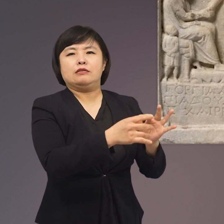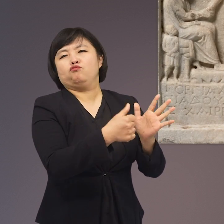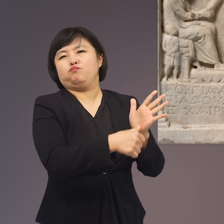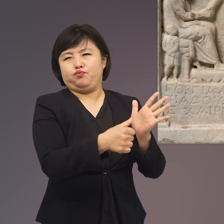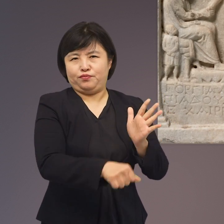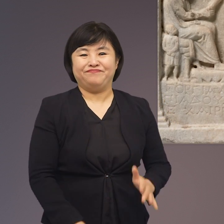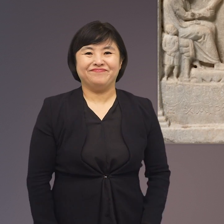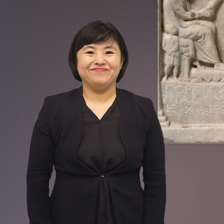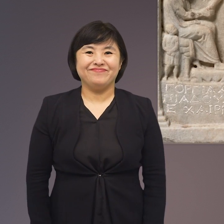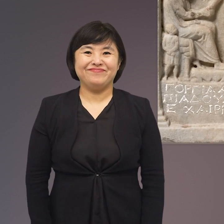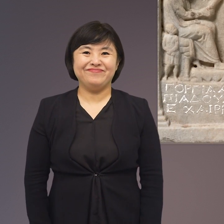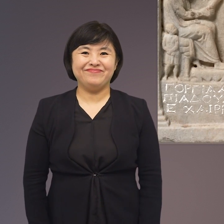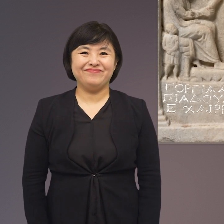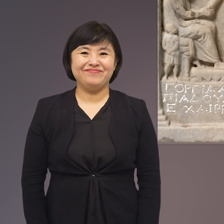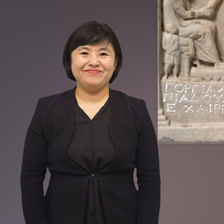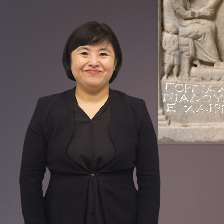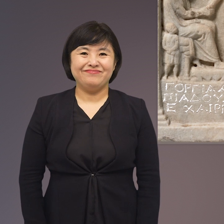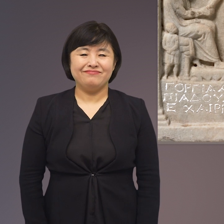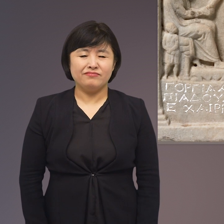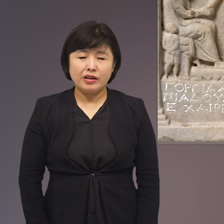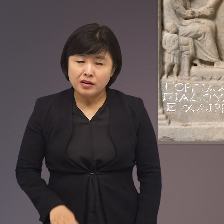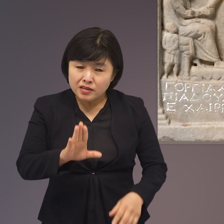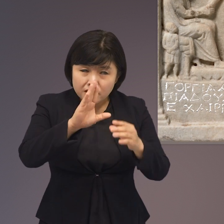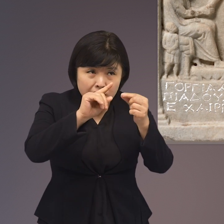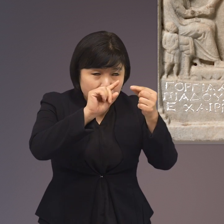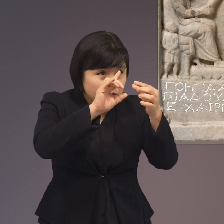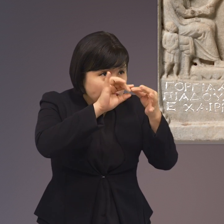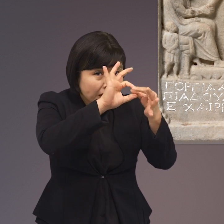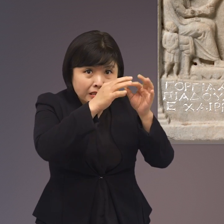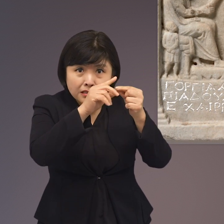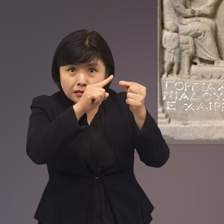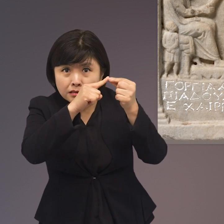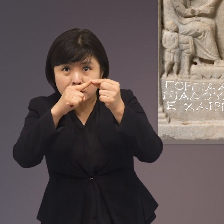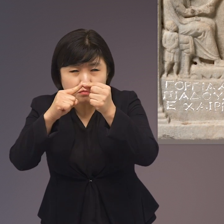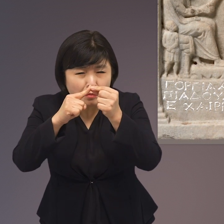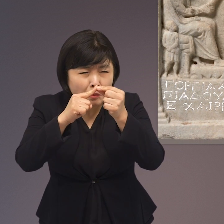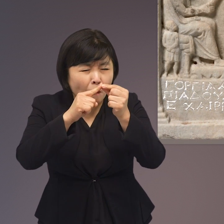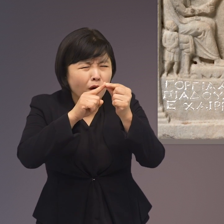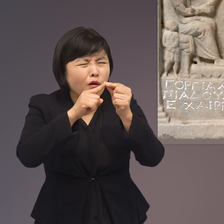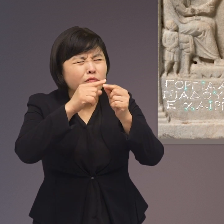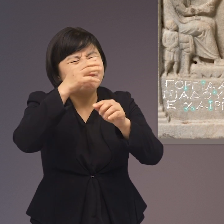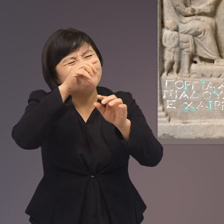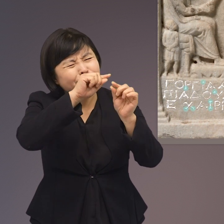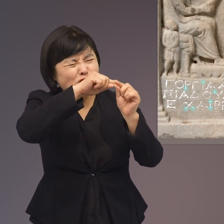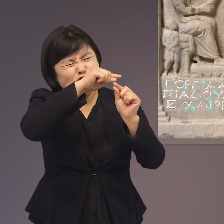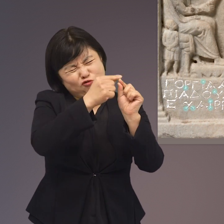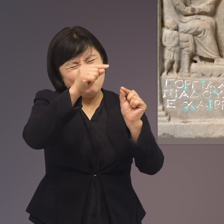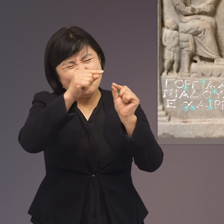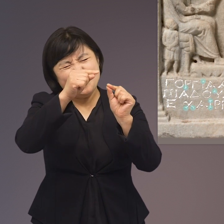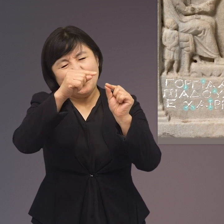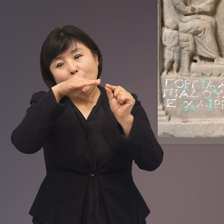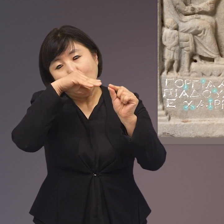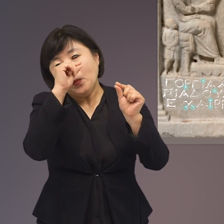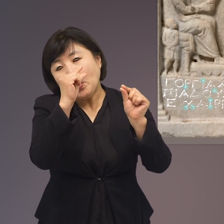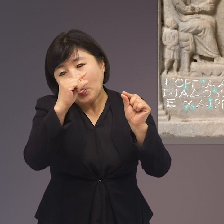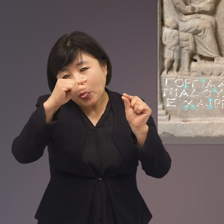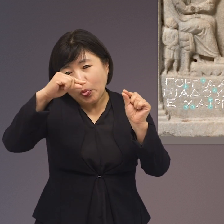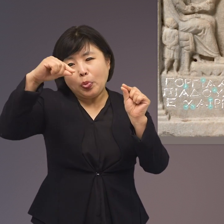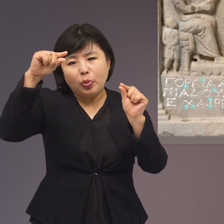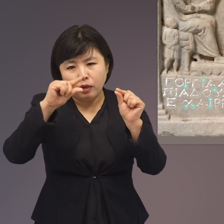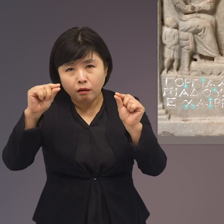헬레니즘 시대의 그리스 유물입니다. 그리스 문자인데 끝에 로마 문자처럼 세리프 같은 것이